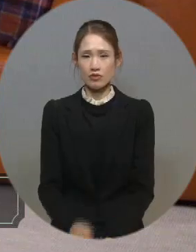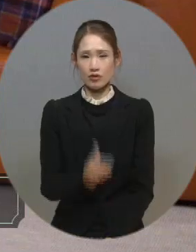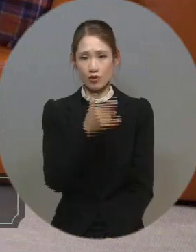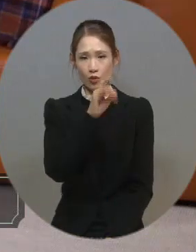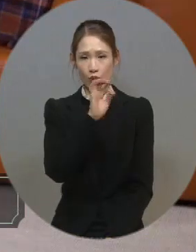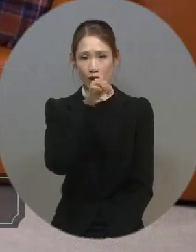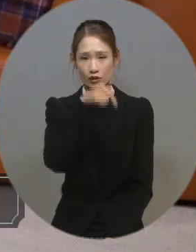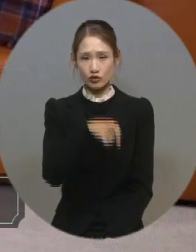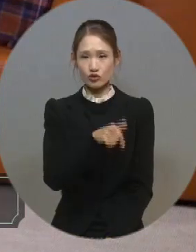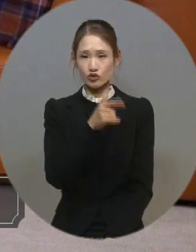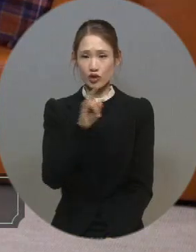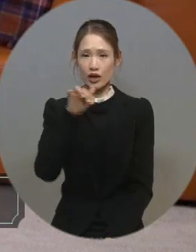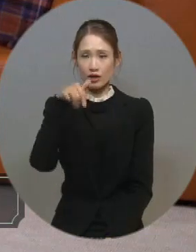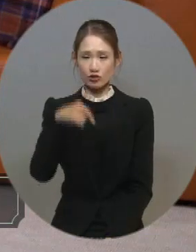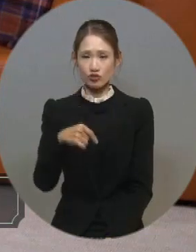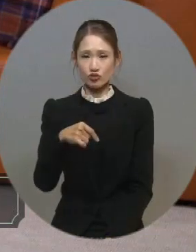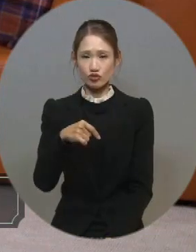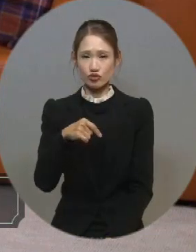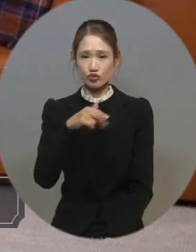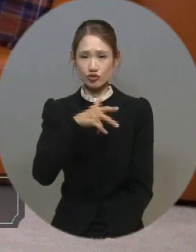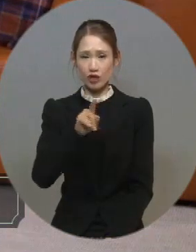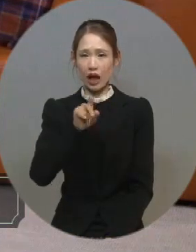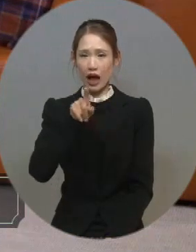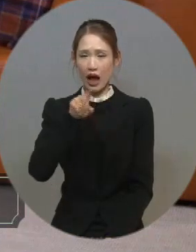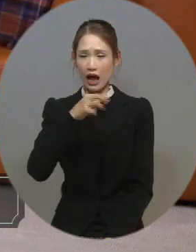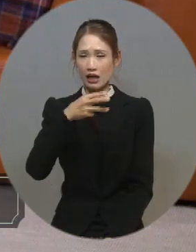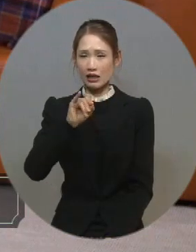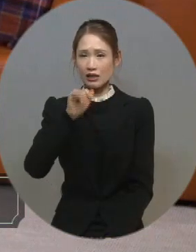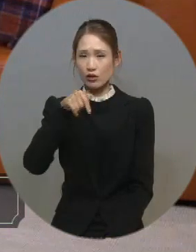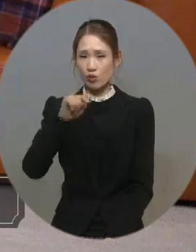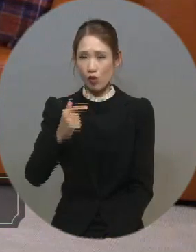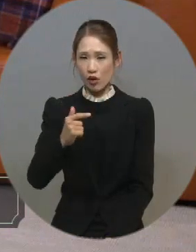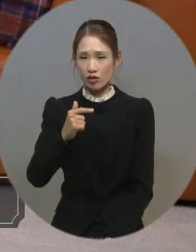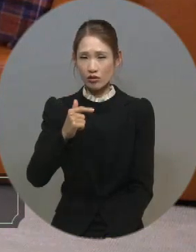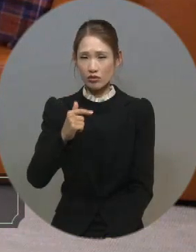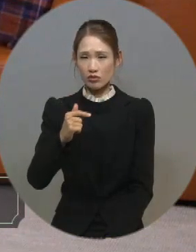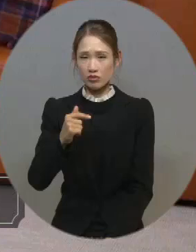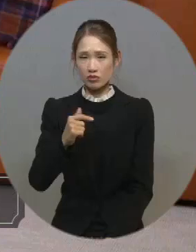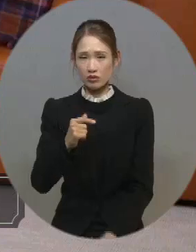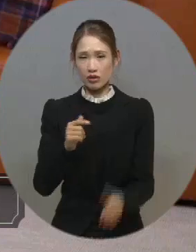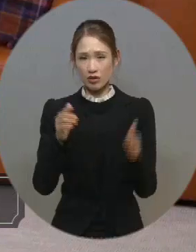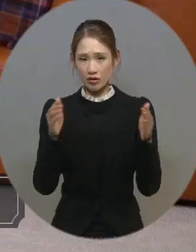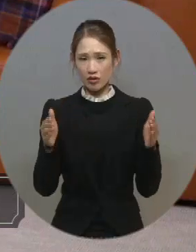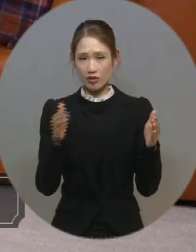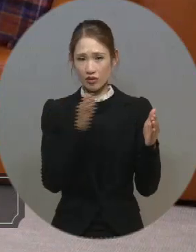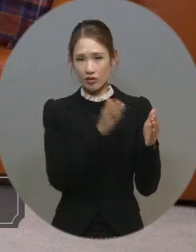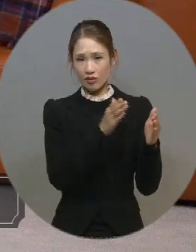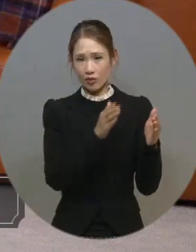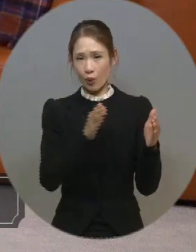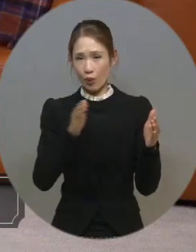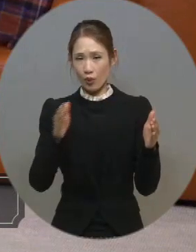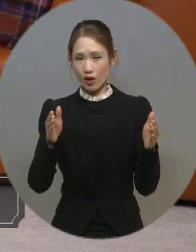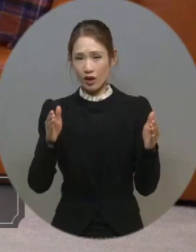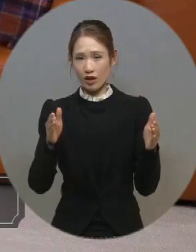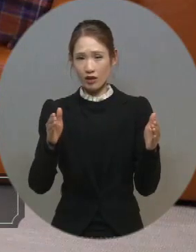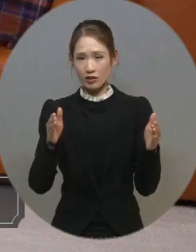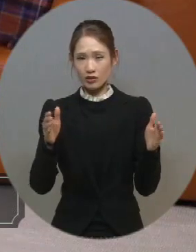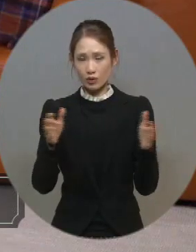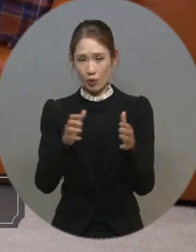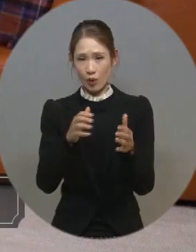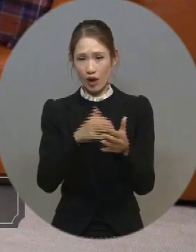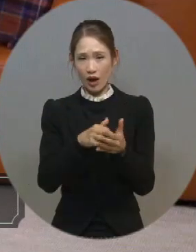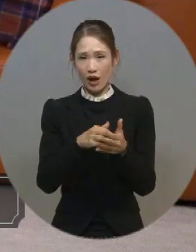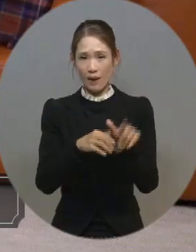해주, 사리원, 원산, 청진, 함흥, 종성까지 7군데